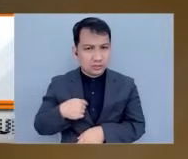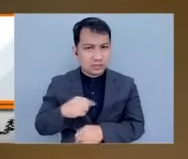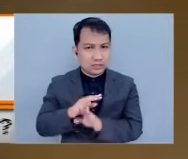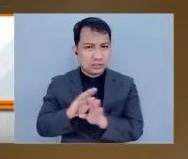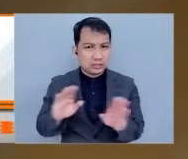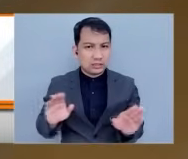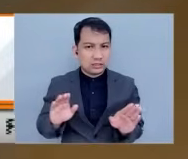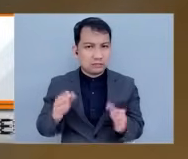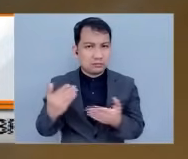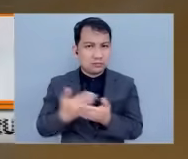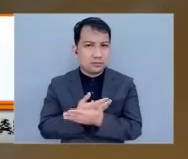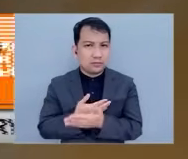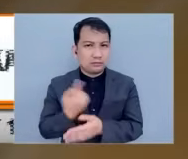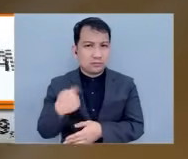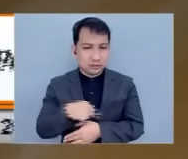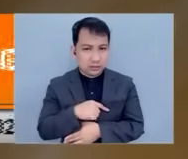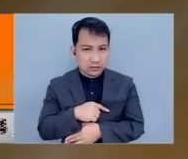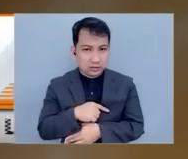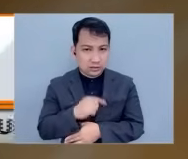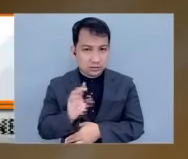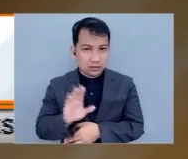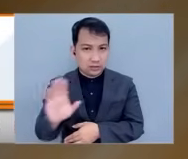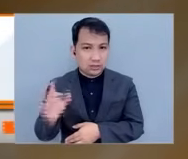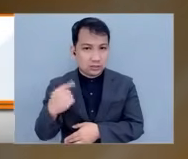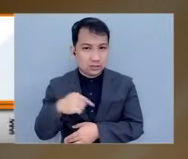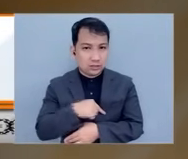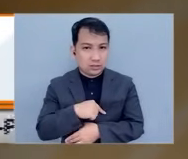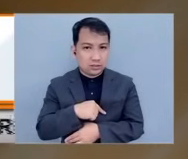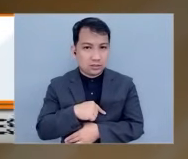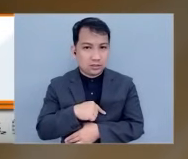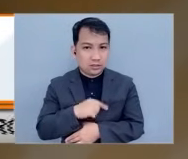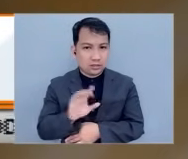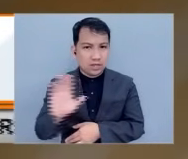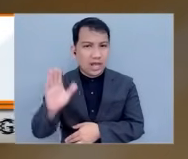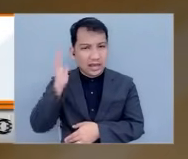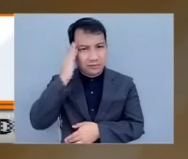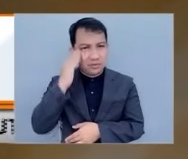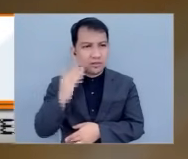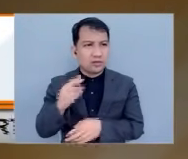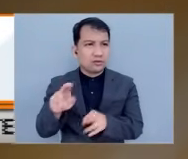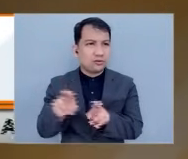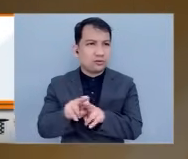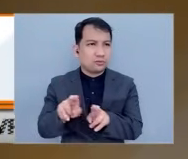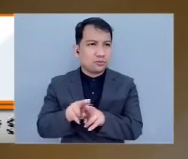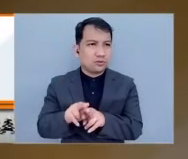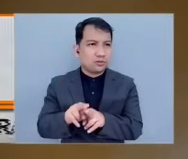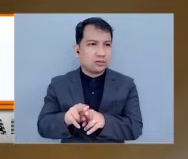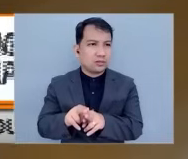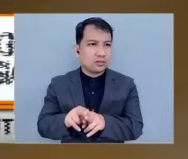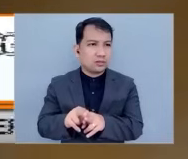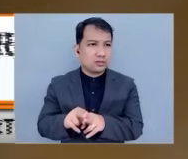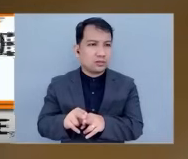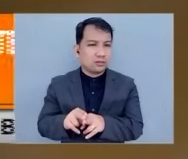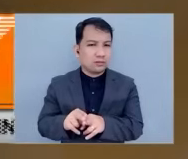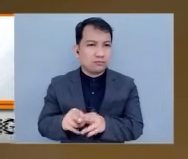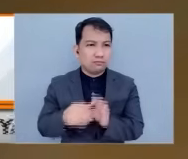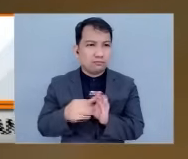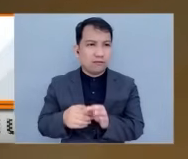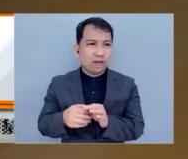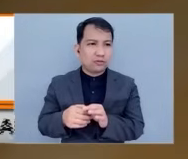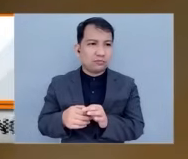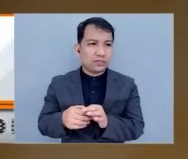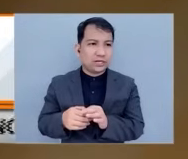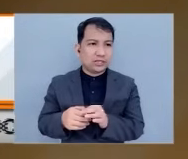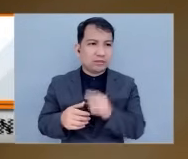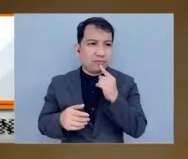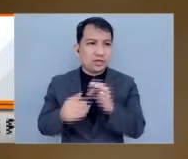sa amin. Yung kami kasi taga dyan na kami. So normally, we see them at these months,